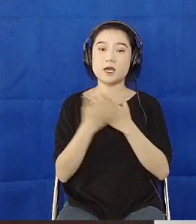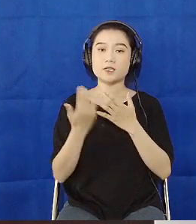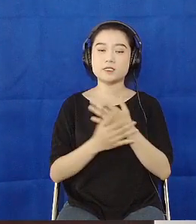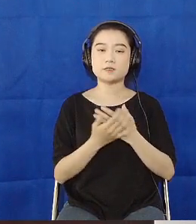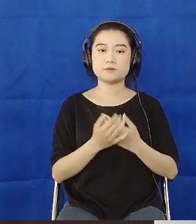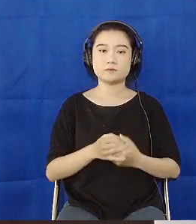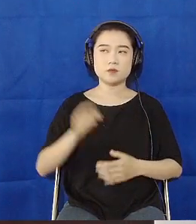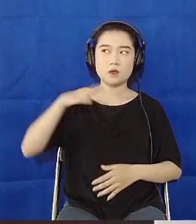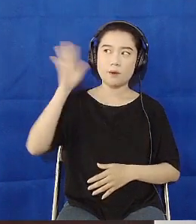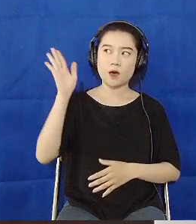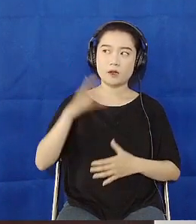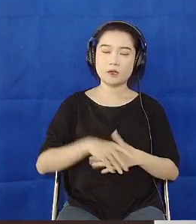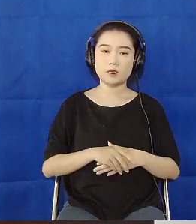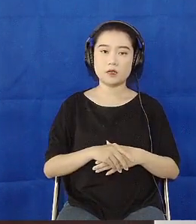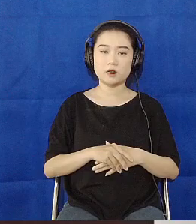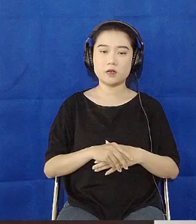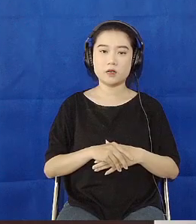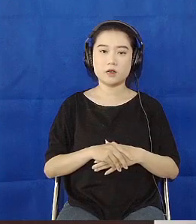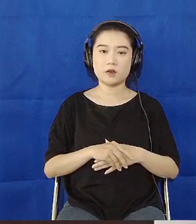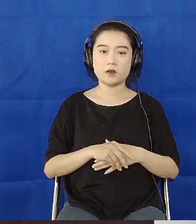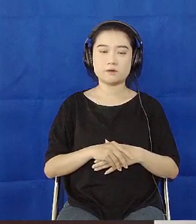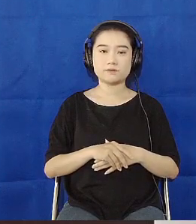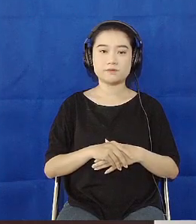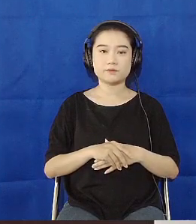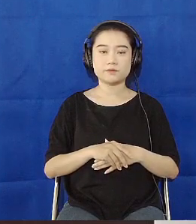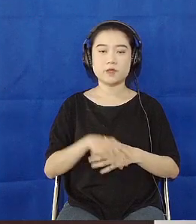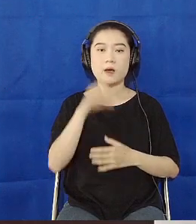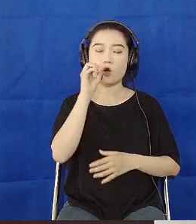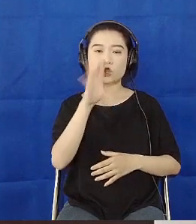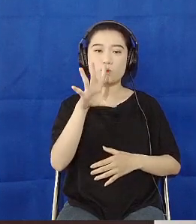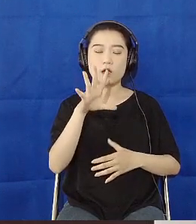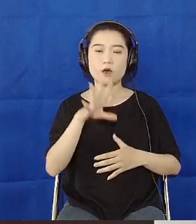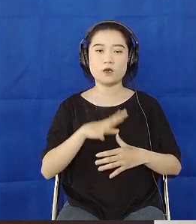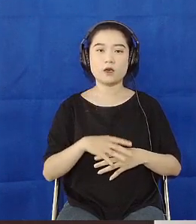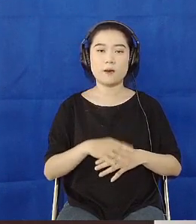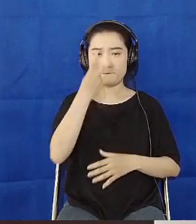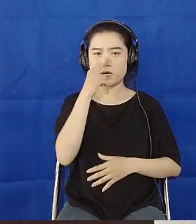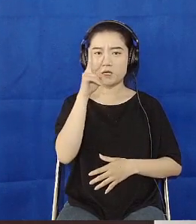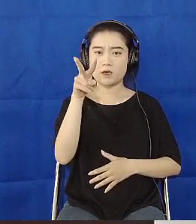kemarin ketika menyiapkan khotbah ini, saya melihat